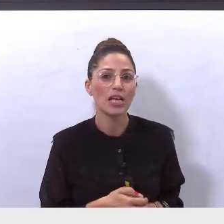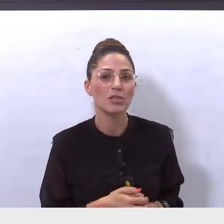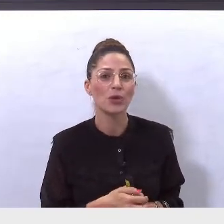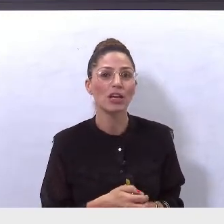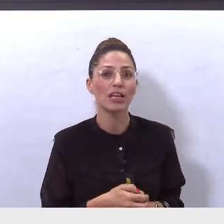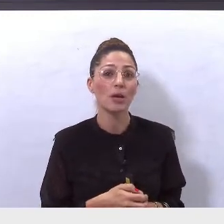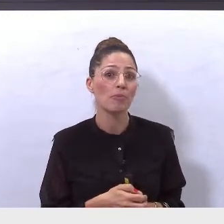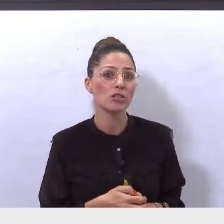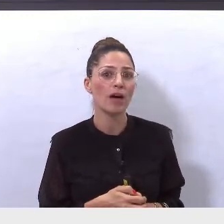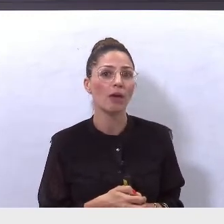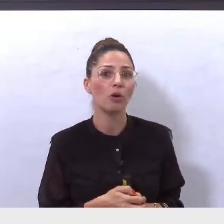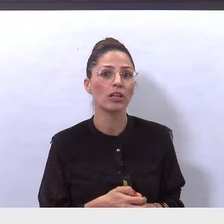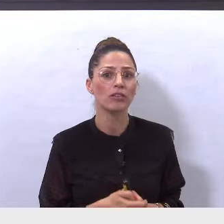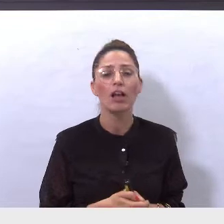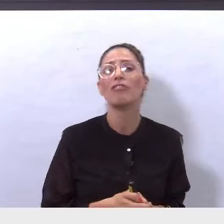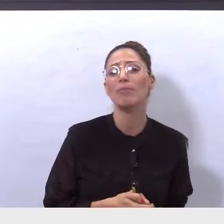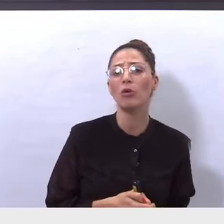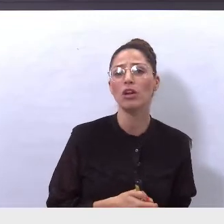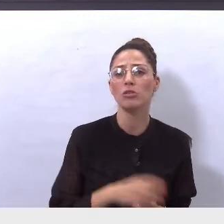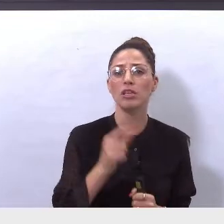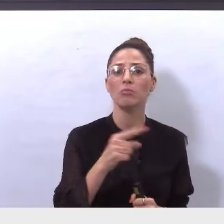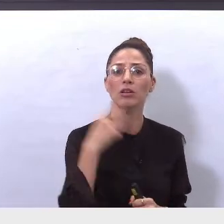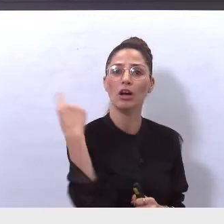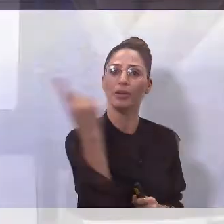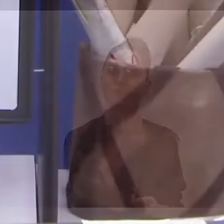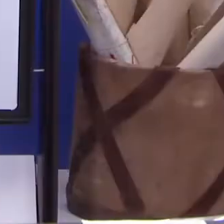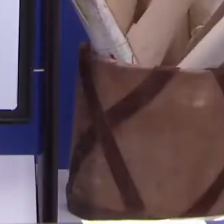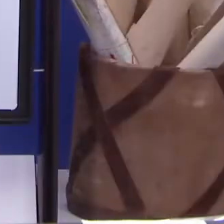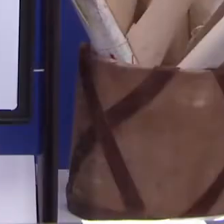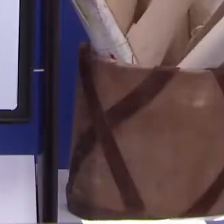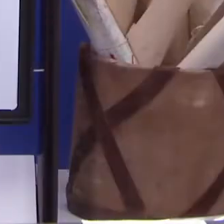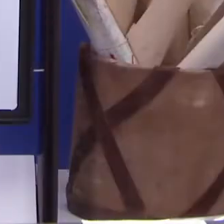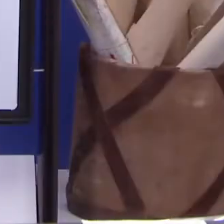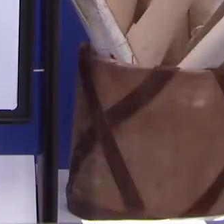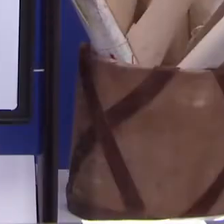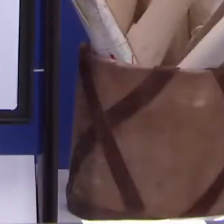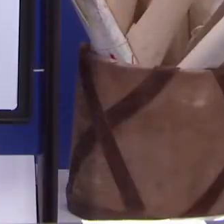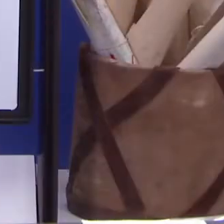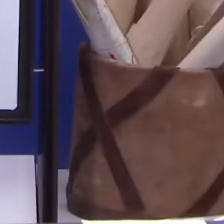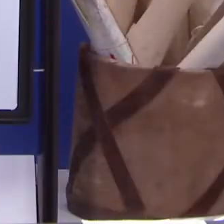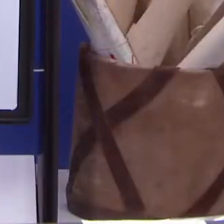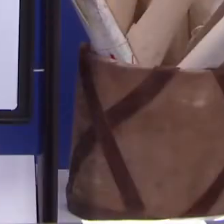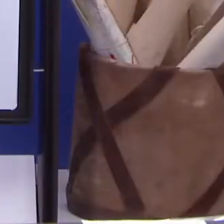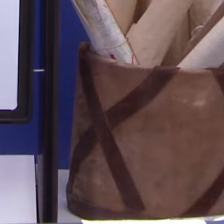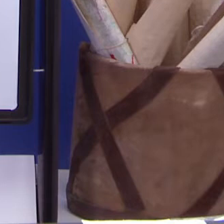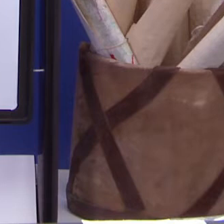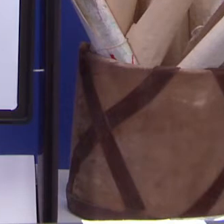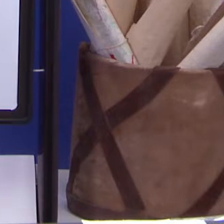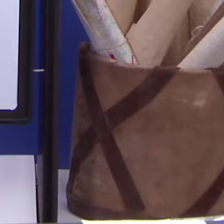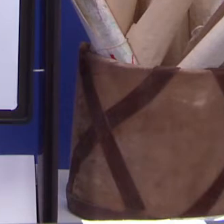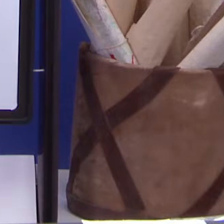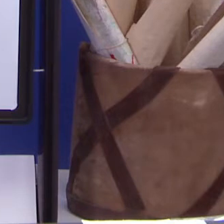נסו להסביר לי מה זו מערבולת ומה כולם עושים? כך. אבל אנחנו צריכים להסביר, להשתמש